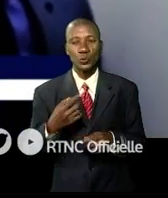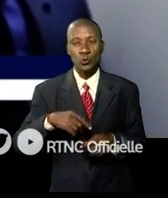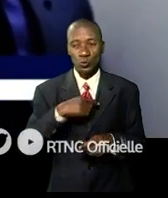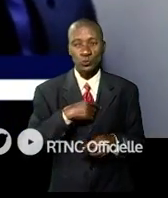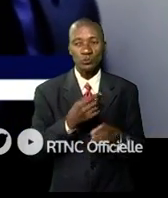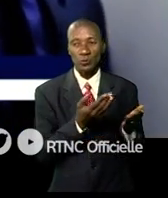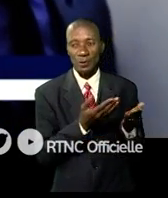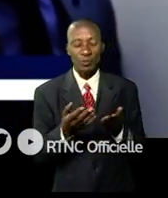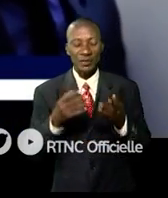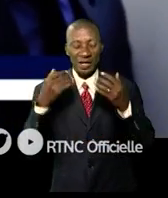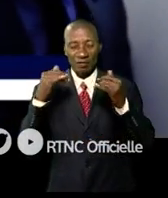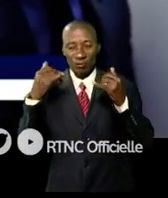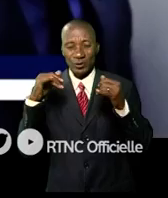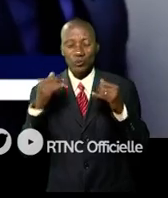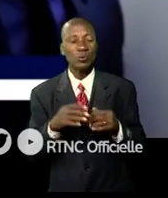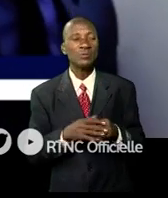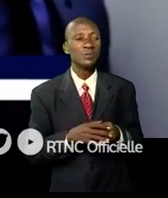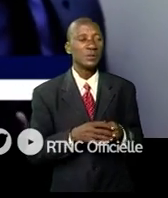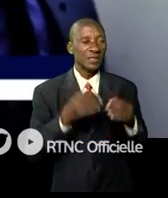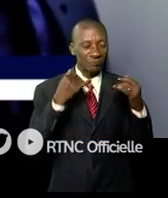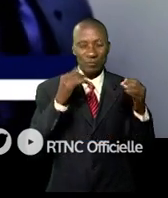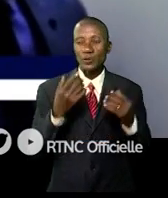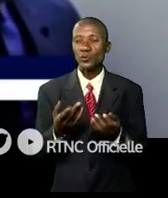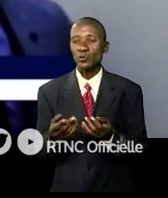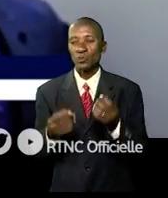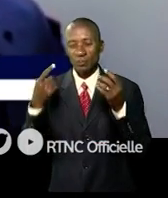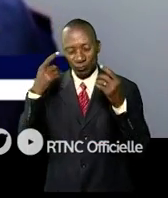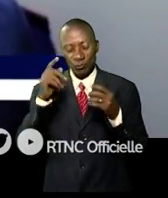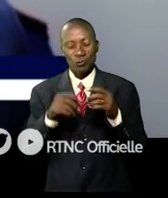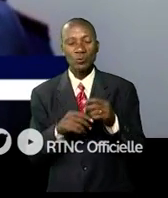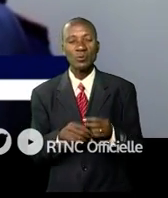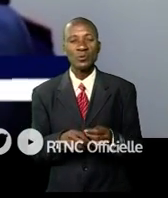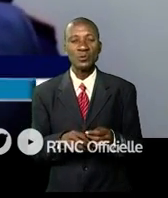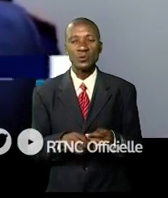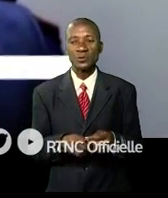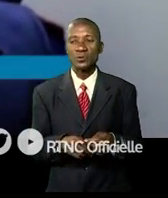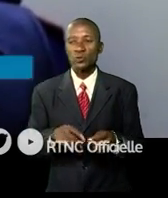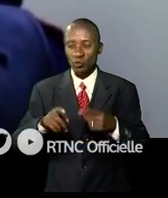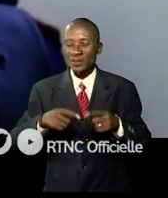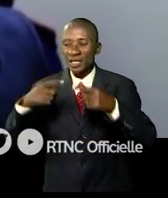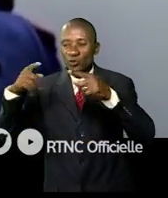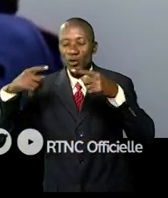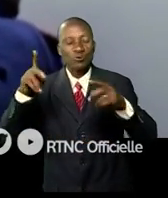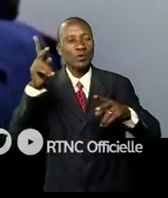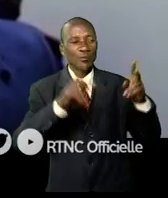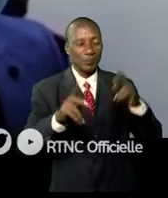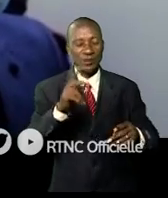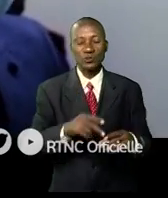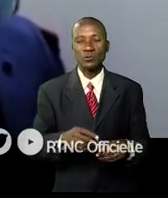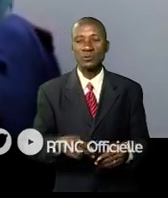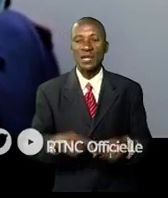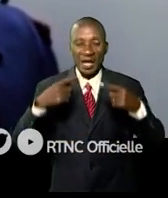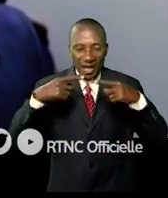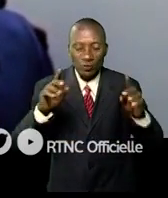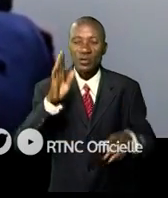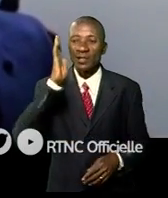nous, on aura le devoir d'aller sur terrain et de sensibiliser et de donner la bonne information. Parce que nous avons compris que les Kinois ne sont pas